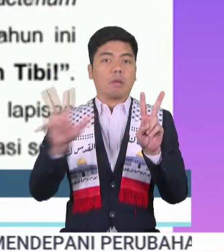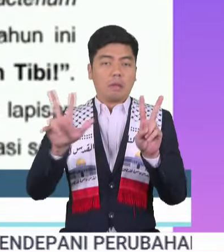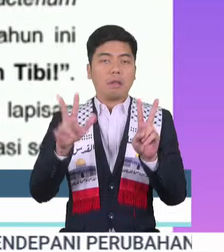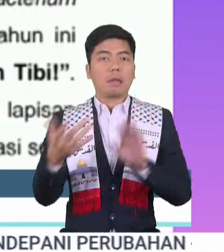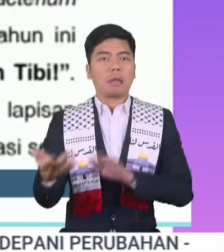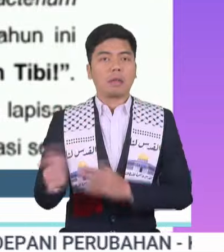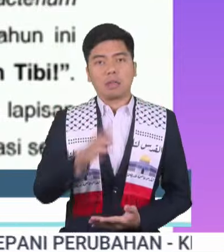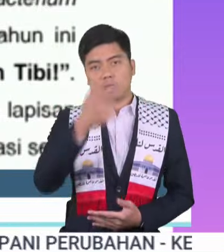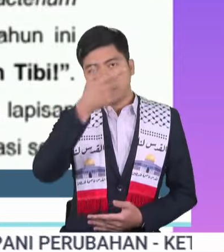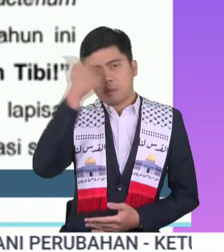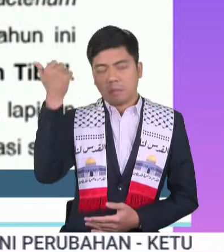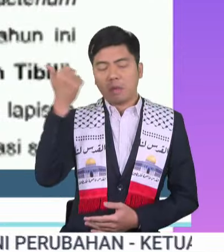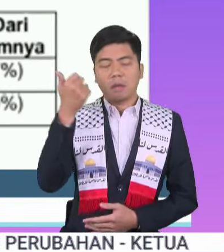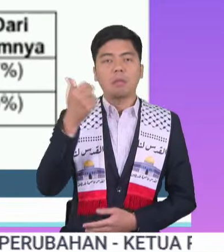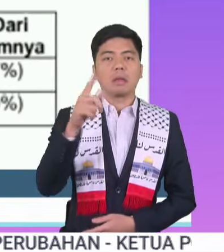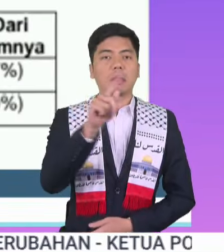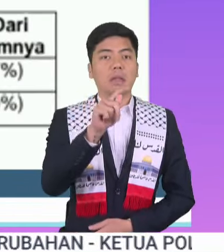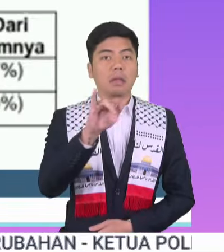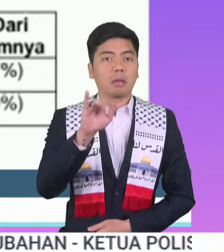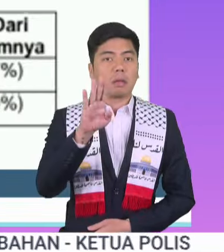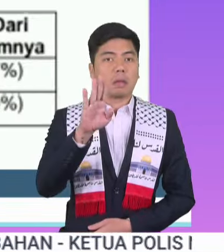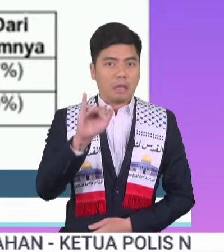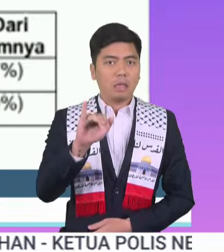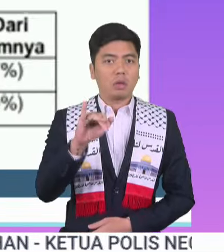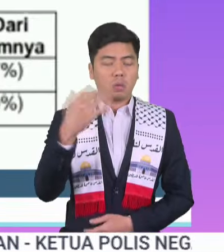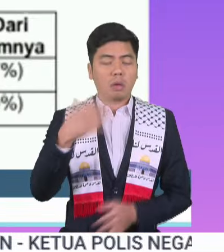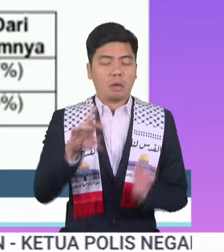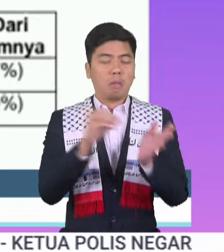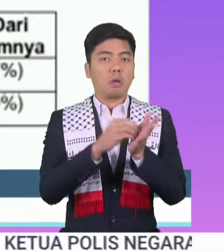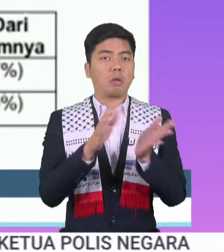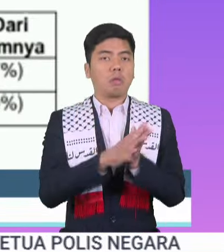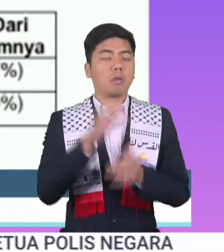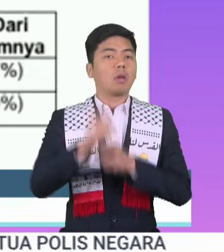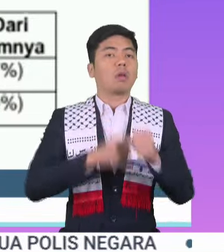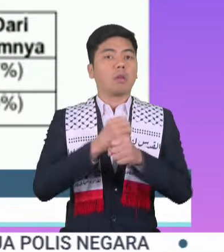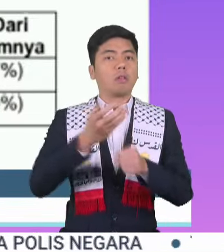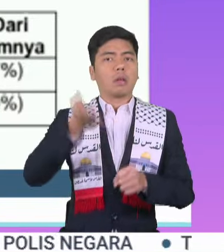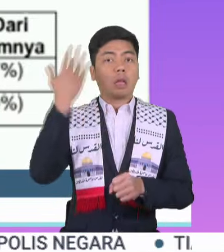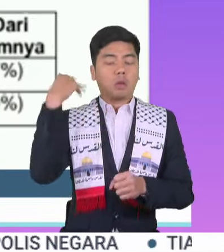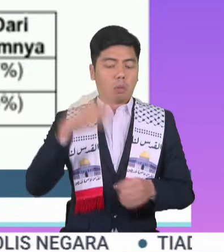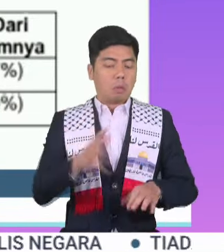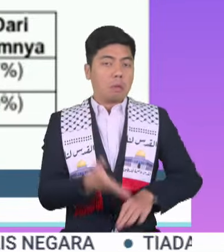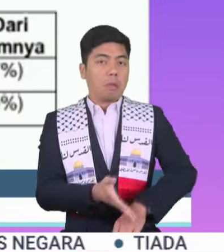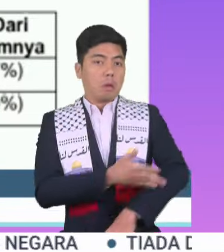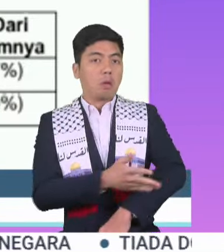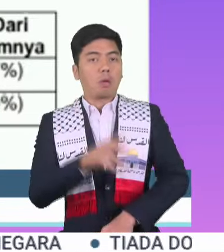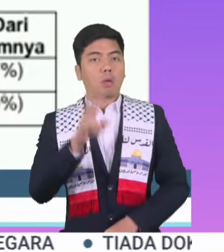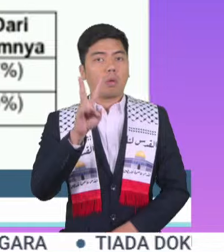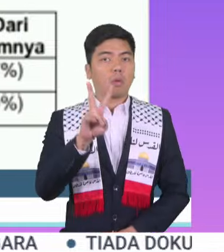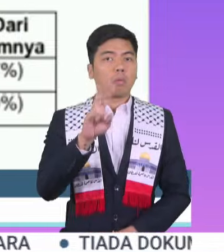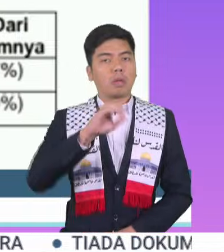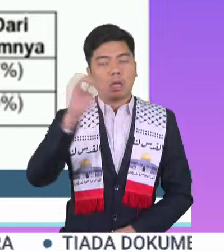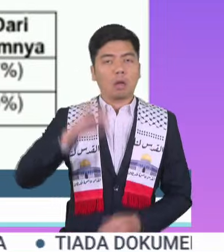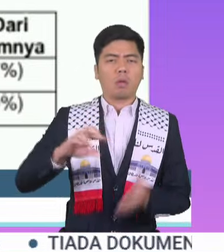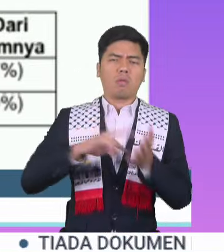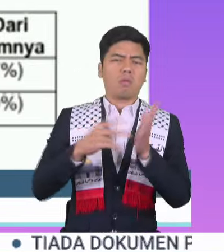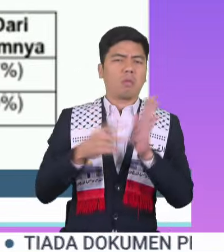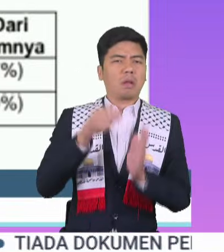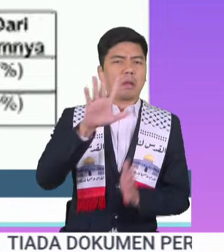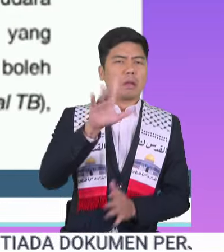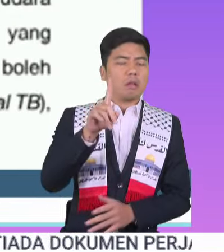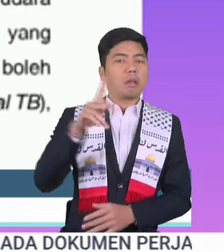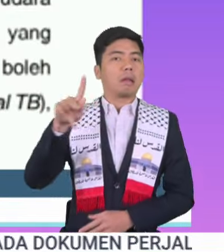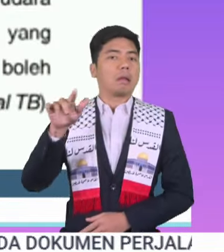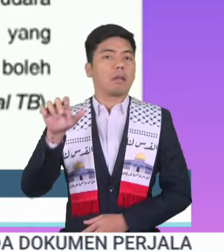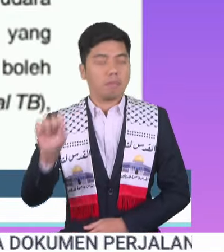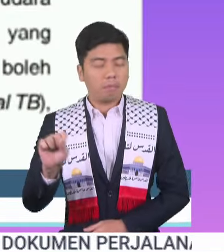2,623 kematian akibat tuberculosis atau TB direkodkan tahun lepas. Ia meningkat 2% atau 51 kes berbanding